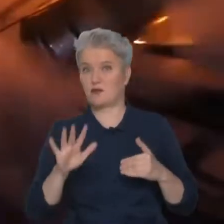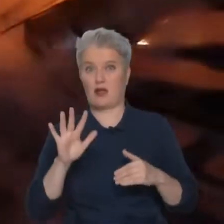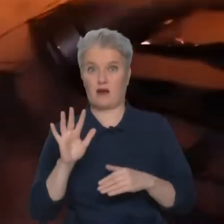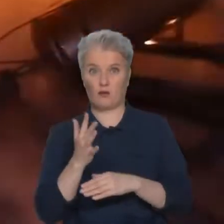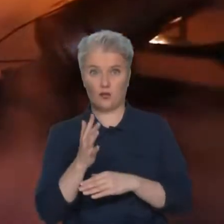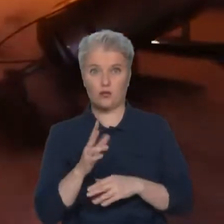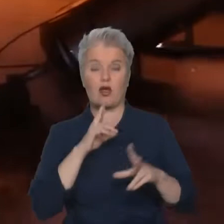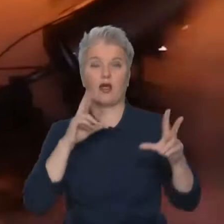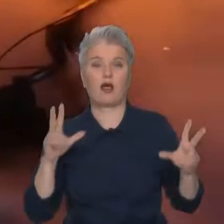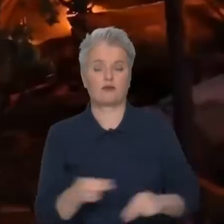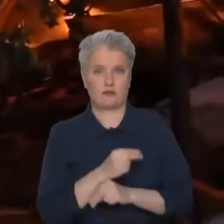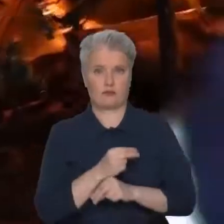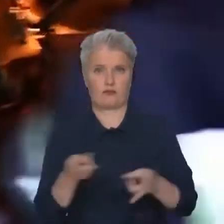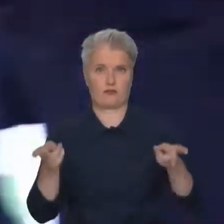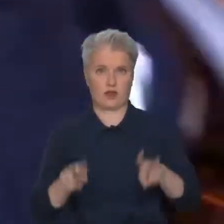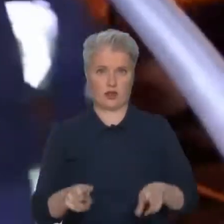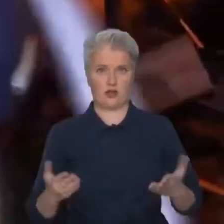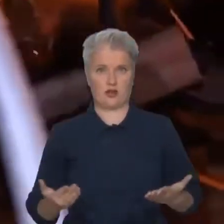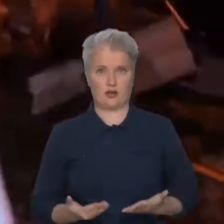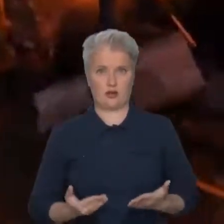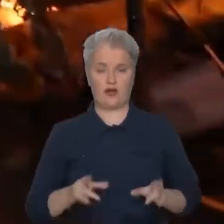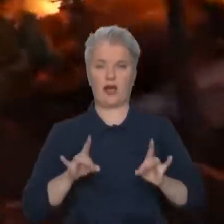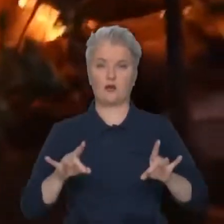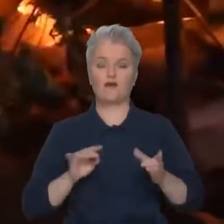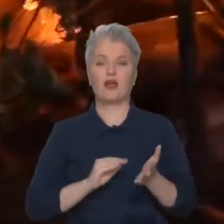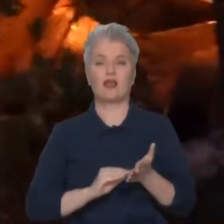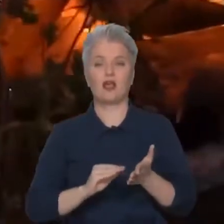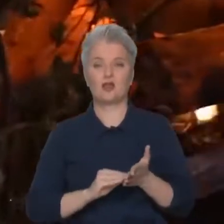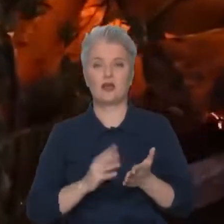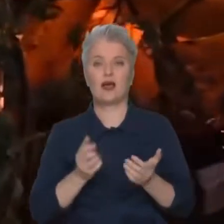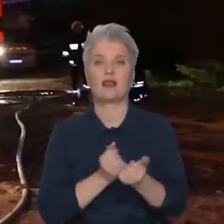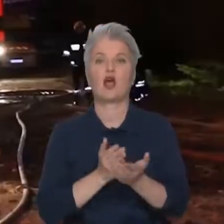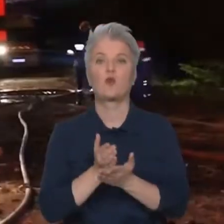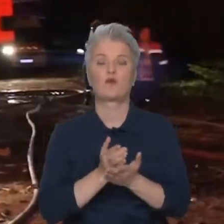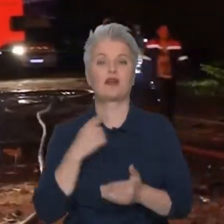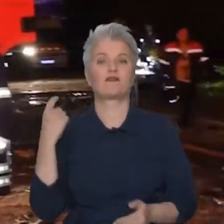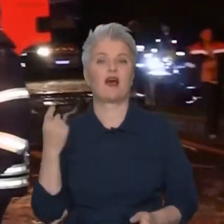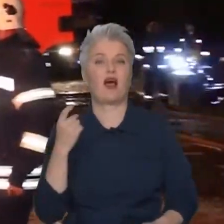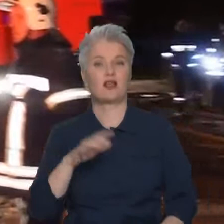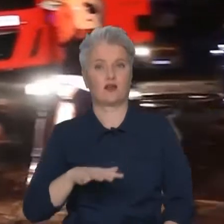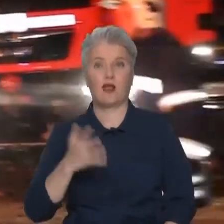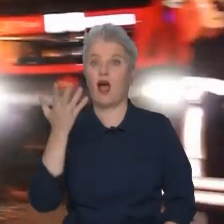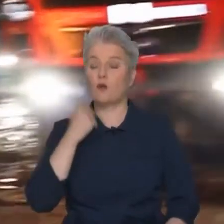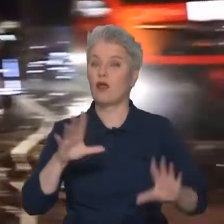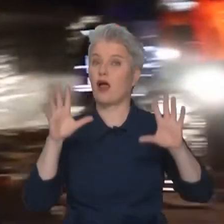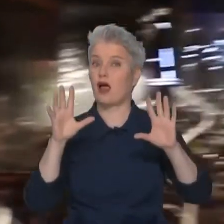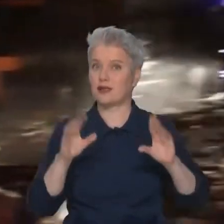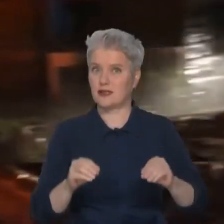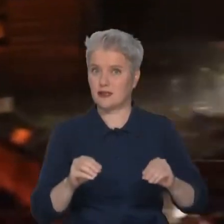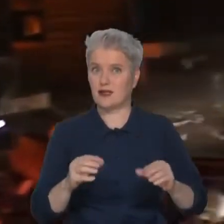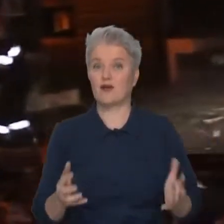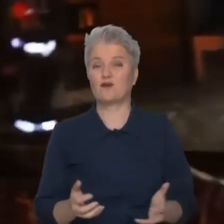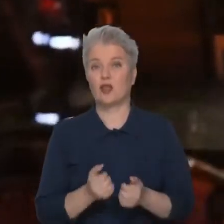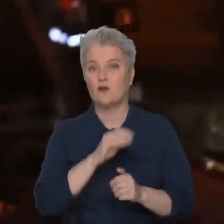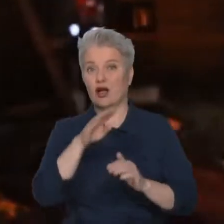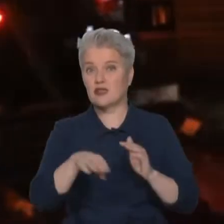цьому залишився неушкодженим. Про це Суспільному розповів речник рятувальників Харківщини Євген Василенко. Під час гасіння надзвичайники врятували